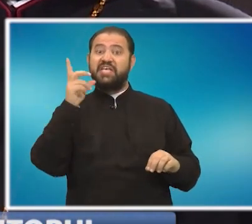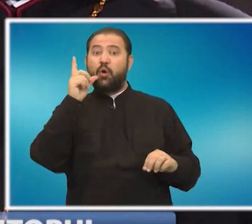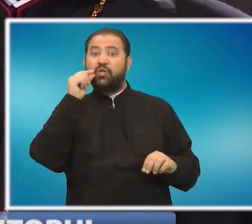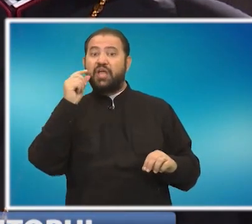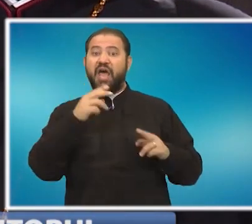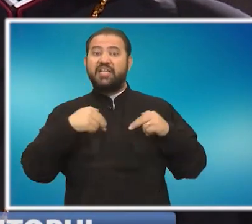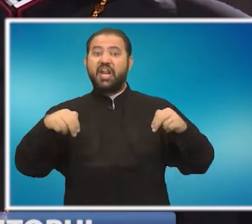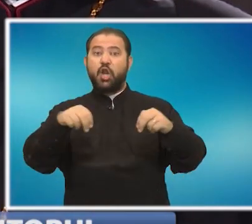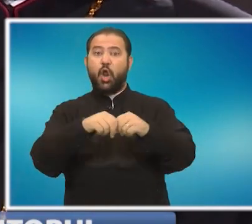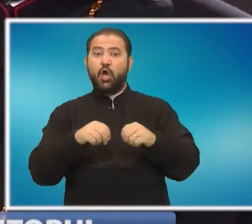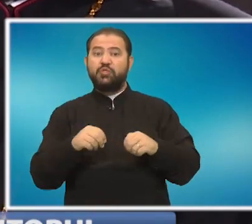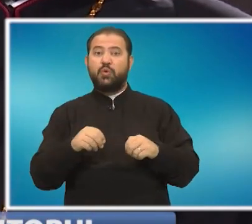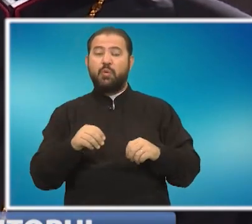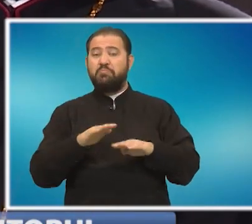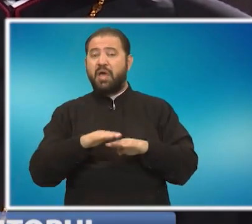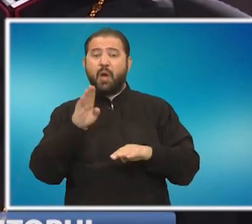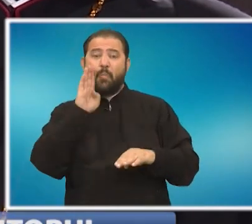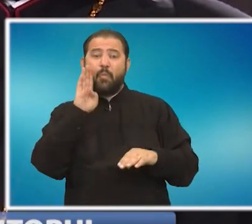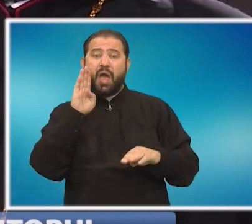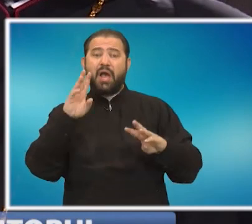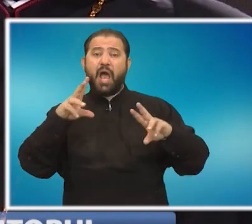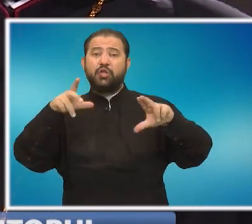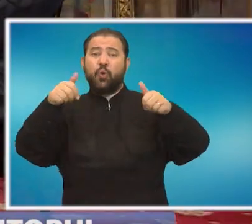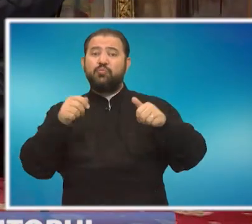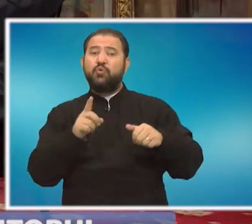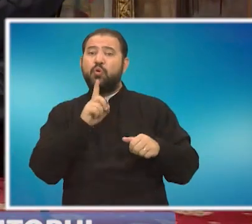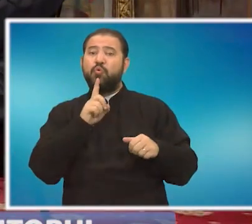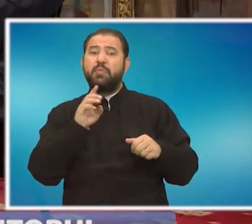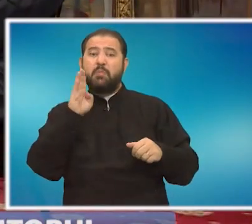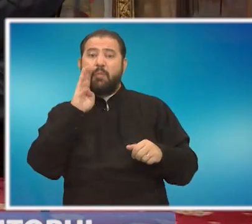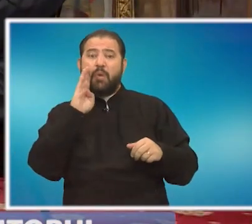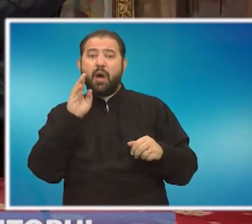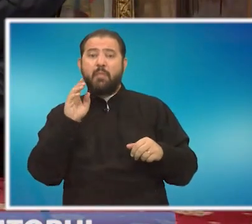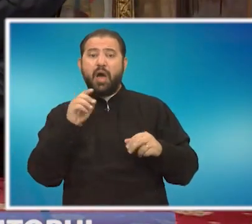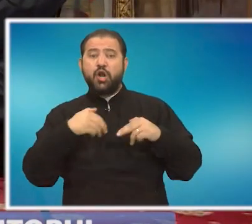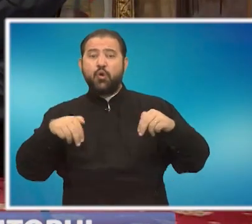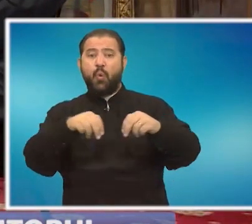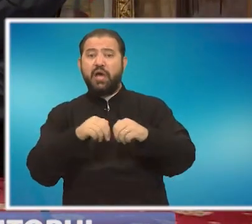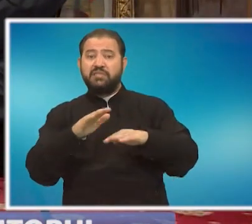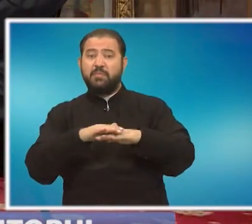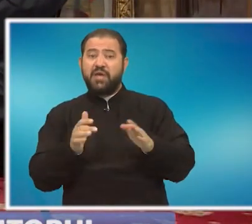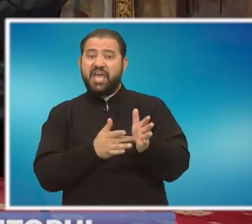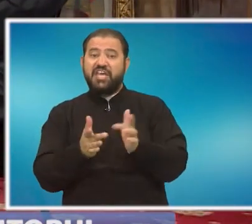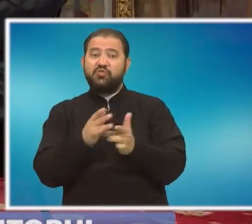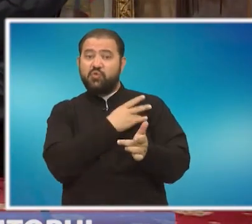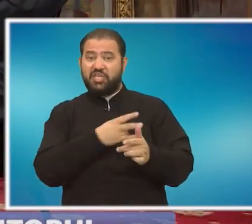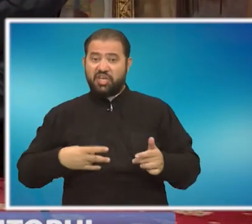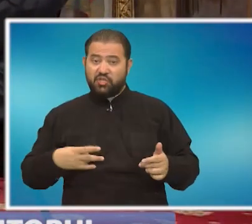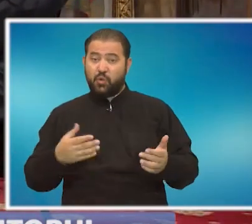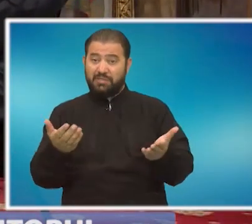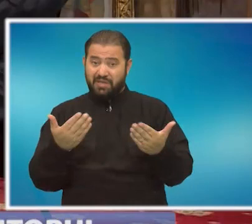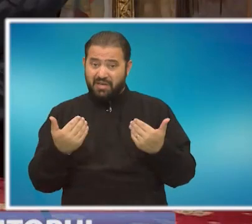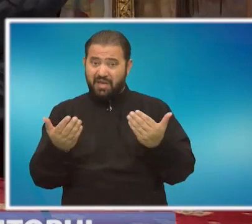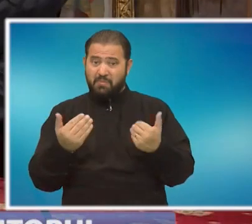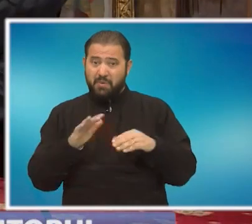numim pe Maica Domnului Mama noastră, Maica Bisericii. Pe Iisus îl chemăm cu atâta bucurie,